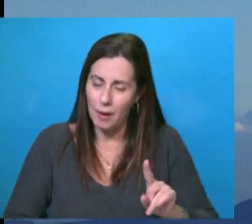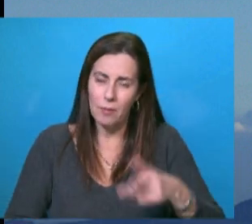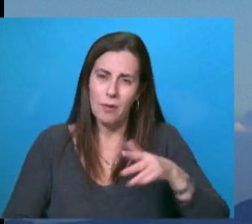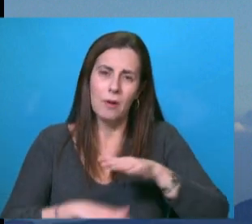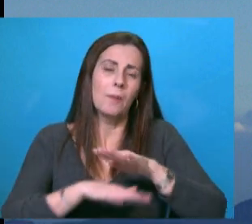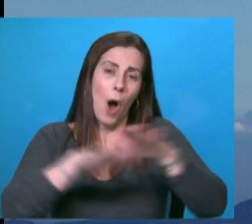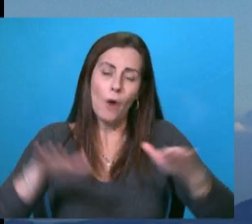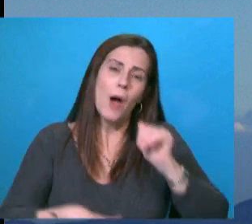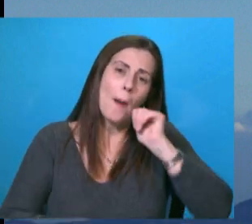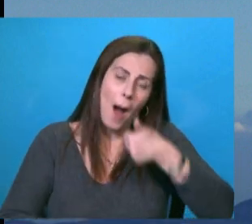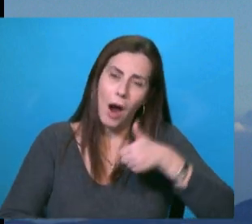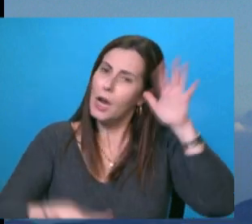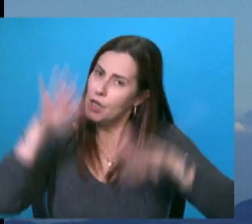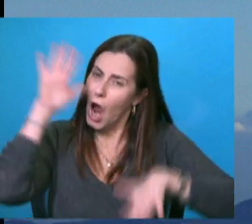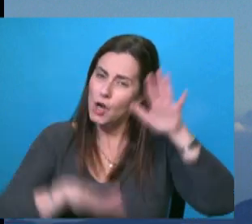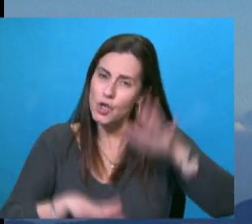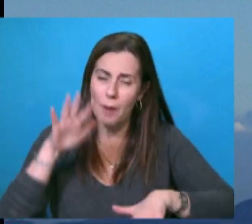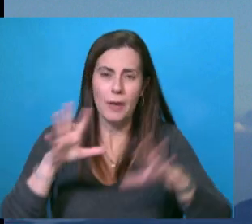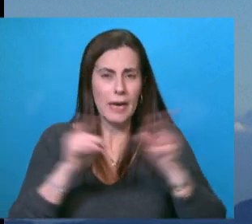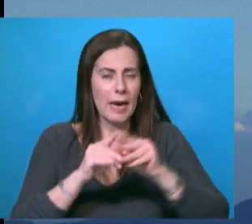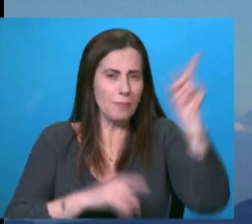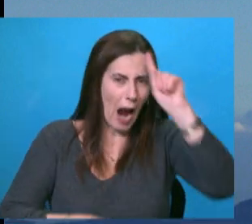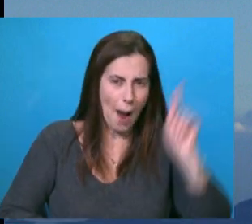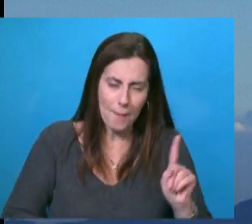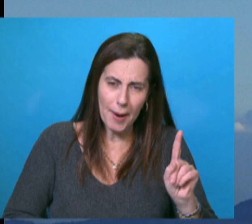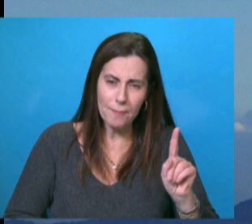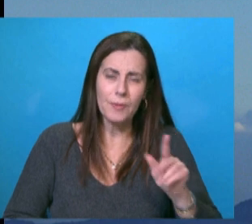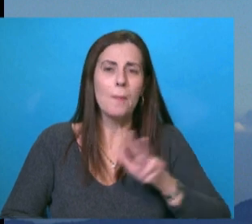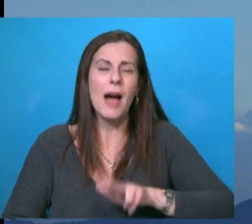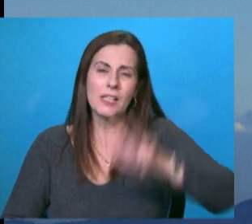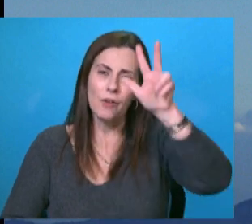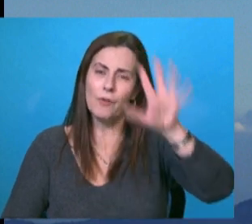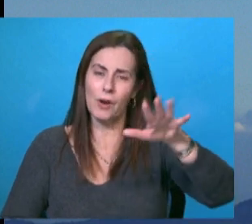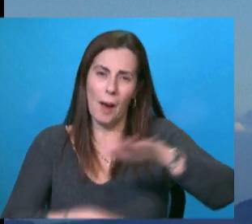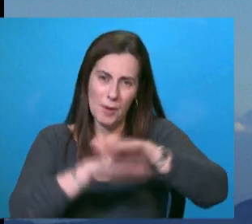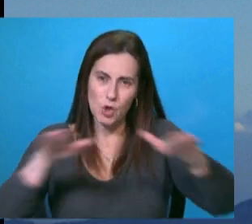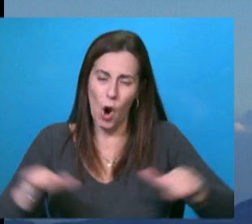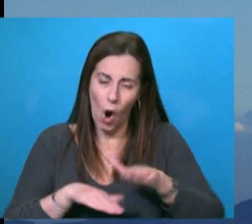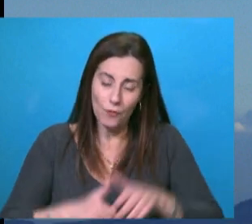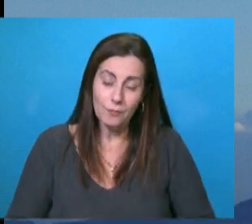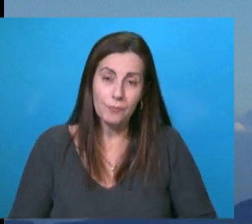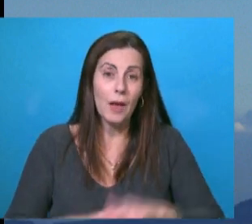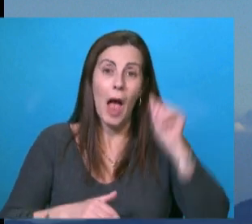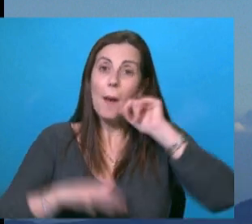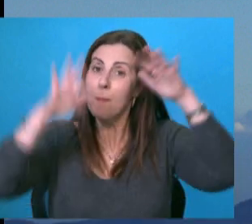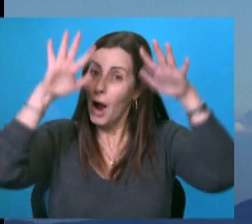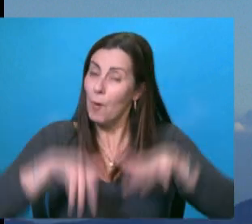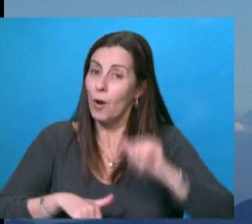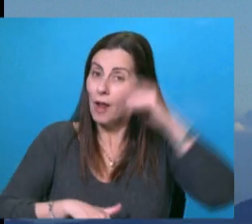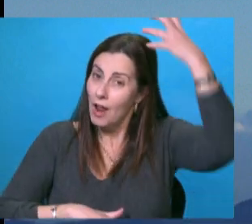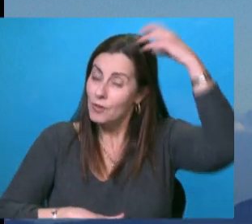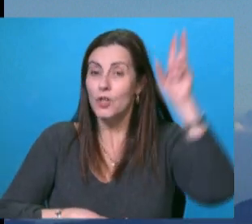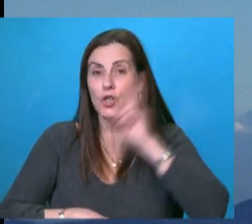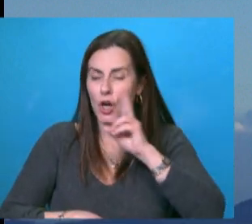מחר ירדו גשמים לפרקים מלווים בסופות רעמים בעיקר בצפון הארץ ובמישור החוף. בחרמון ירד שלג, בשישי יהיה